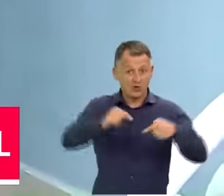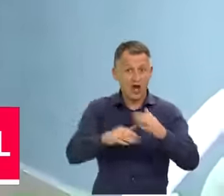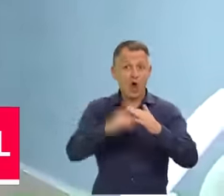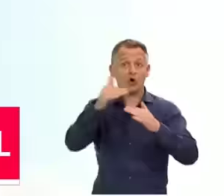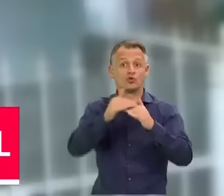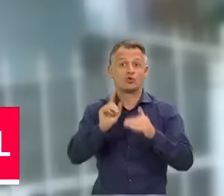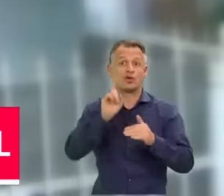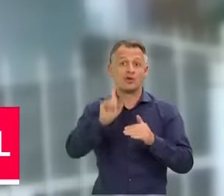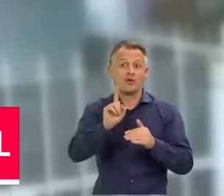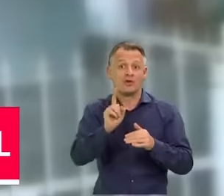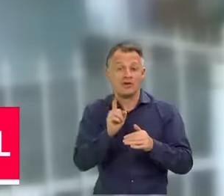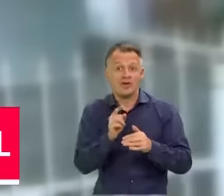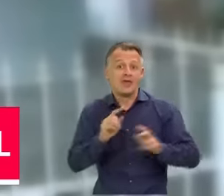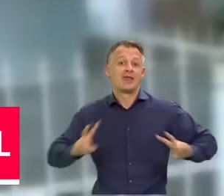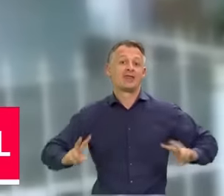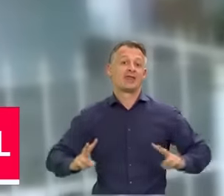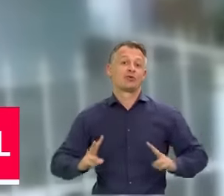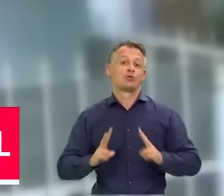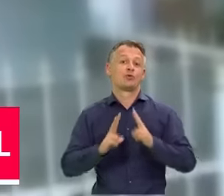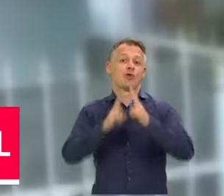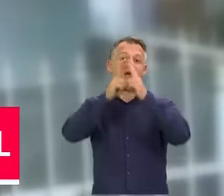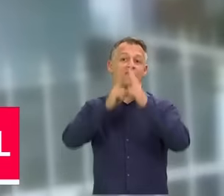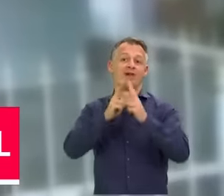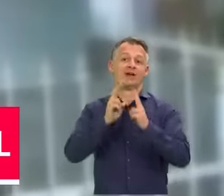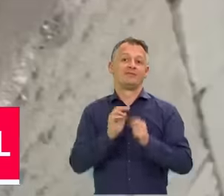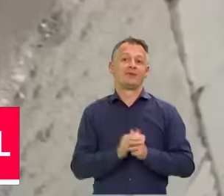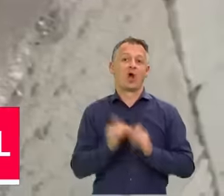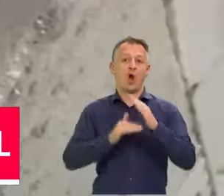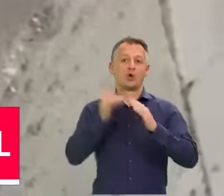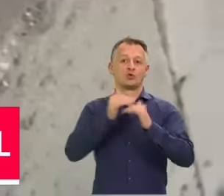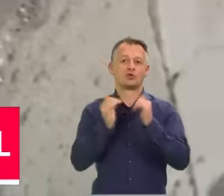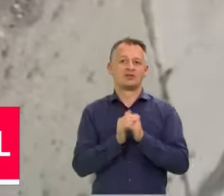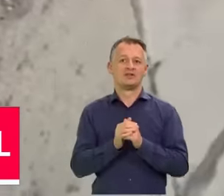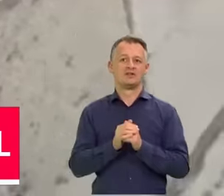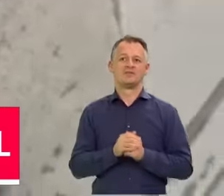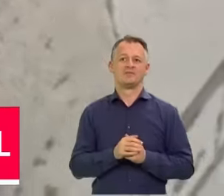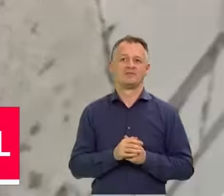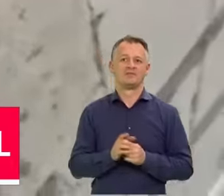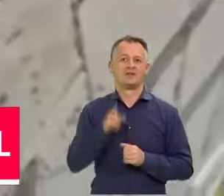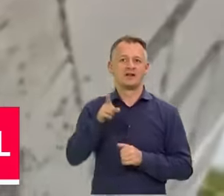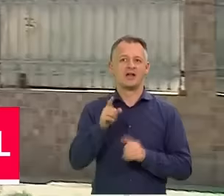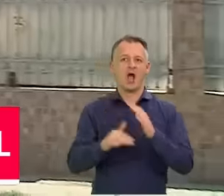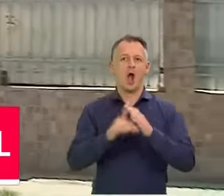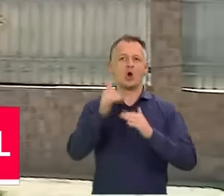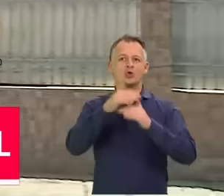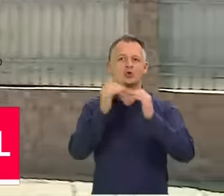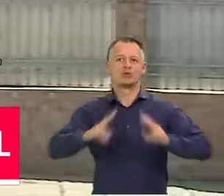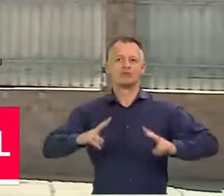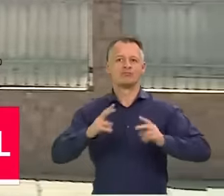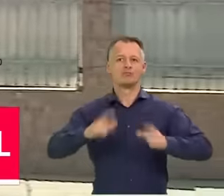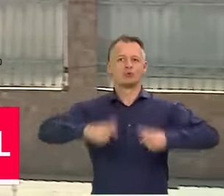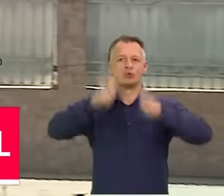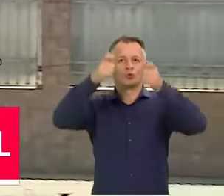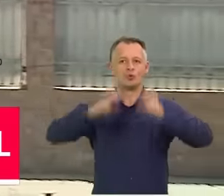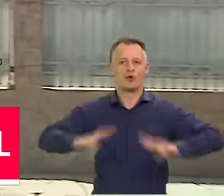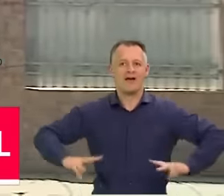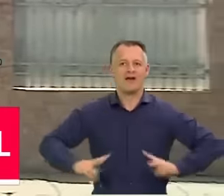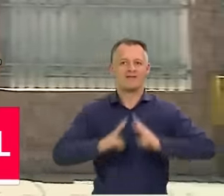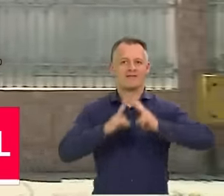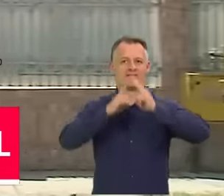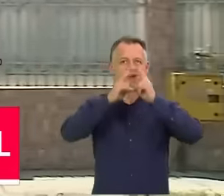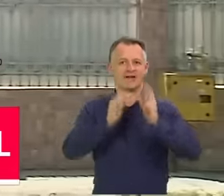propria reinterpretare a turnului Eiffel. Acolo are turnul Eiffel făcut în miniatură, are putut la ce n-a avut, dar era un băiat priceput.